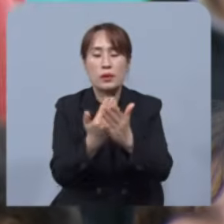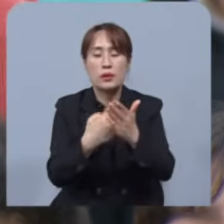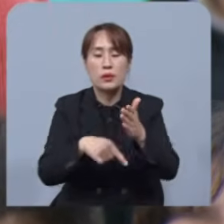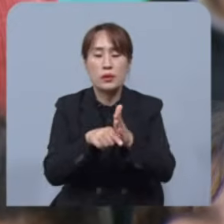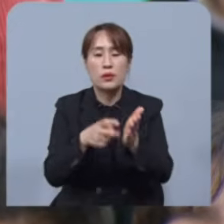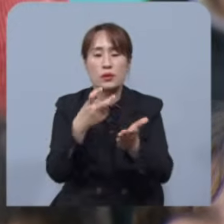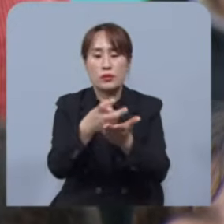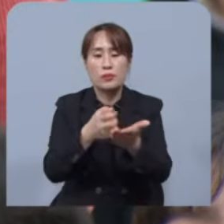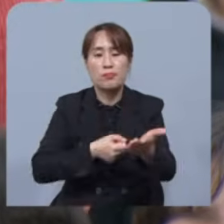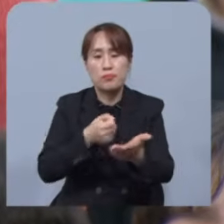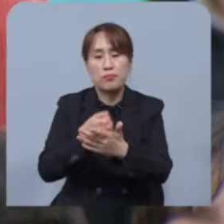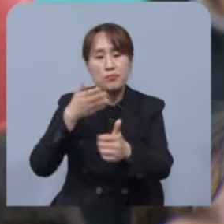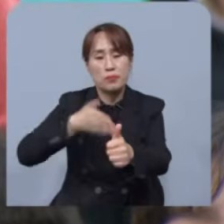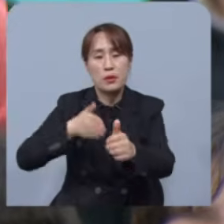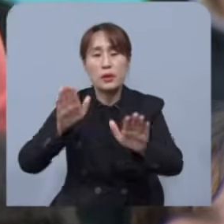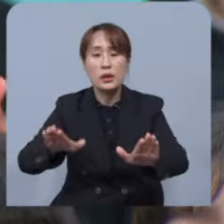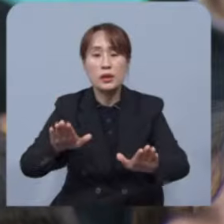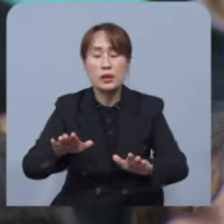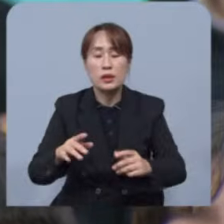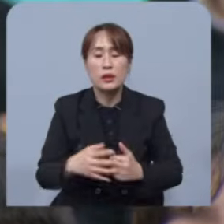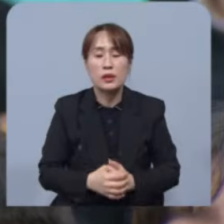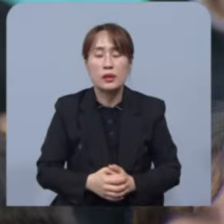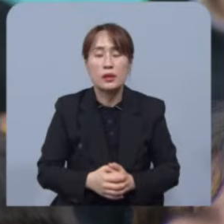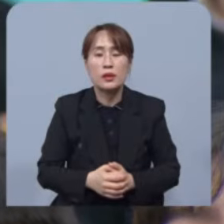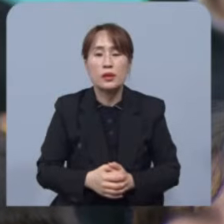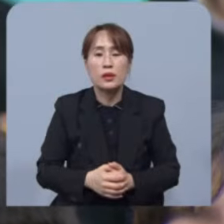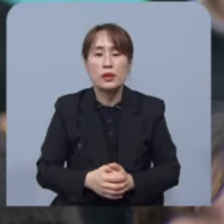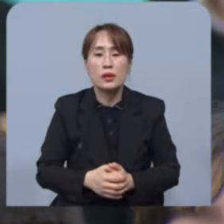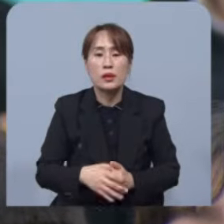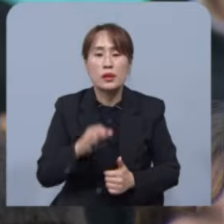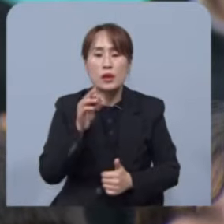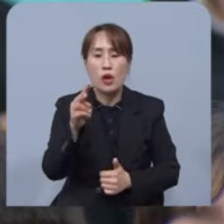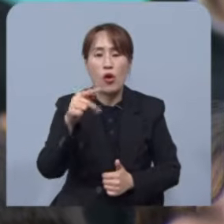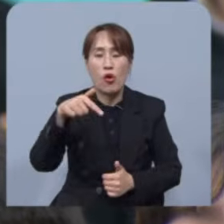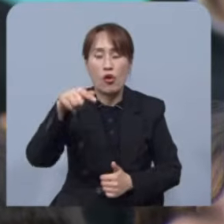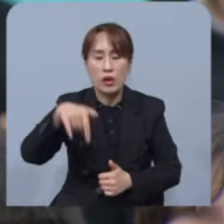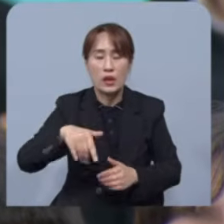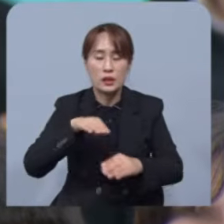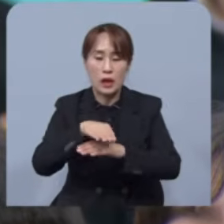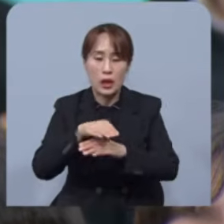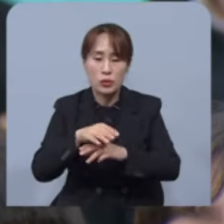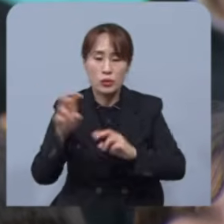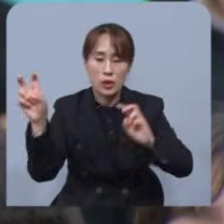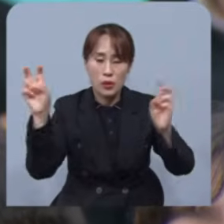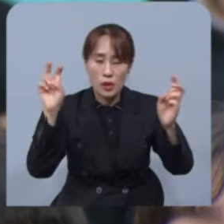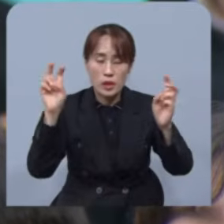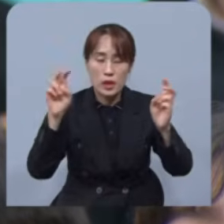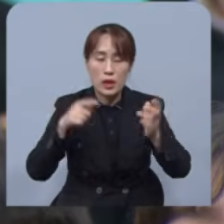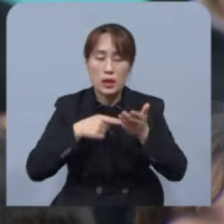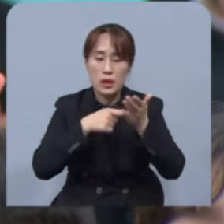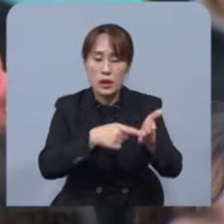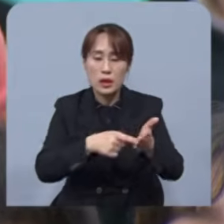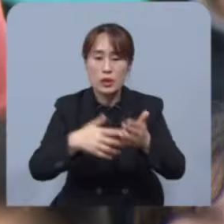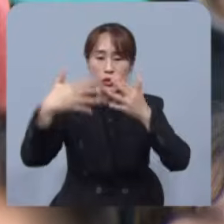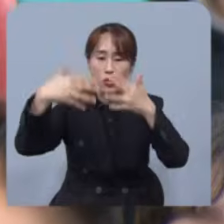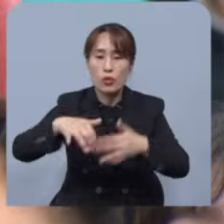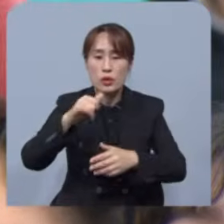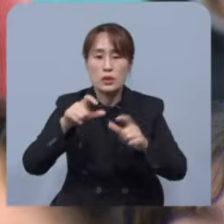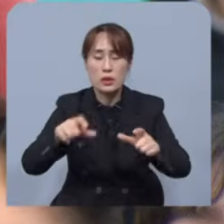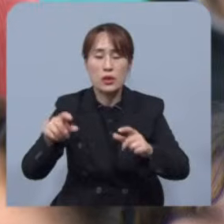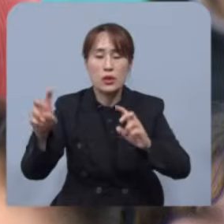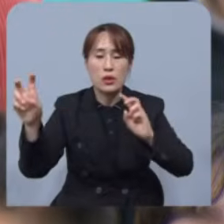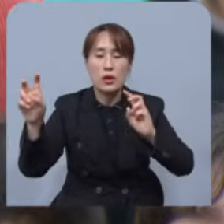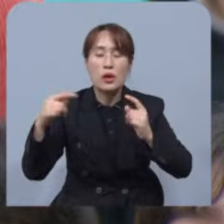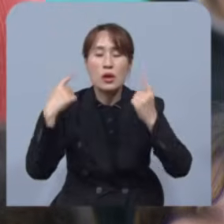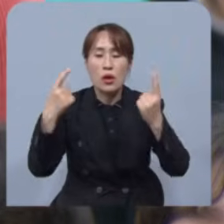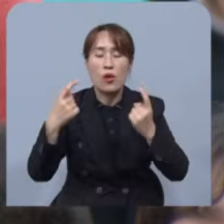조례 개정입니다. 현재 여객 자동차 운수 사업법에 등록된 여행업자와 일정 요건을 갖춘 지역 기반